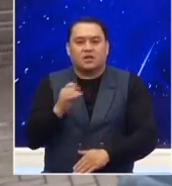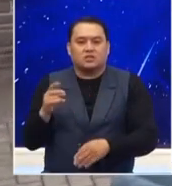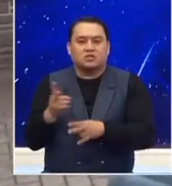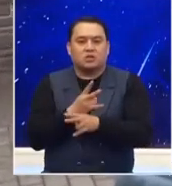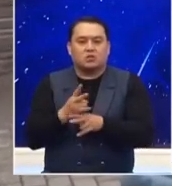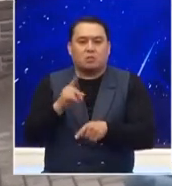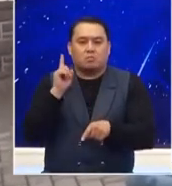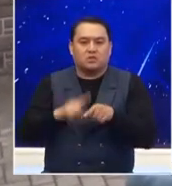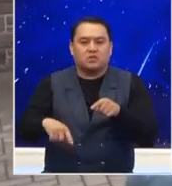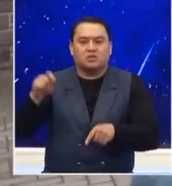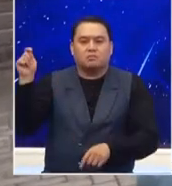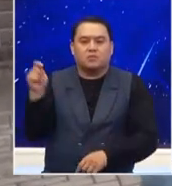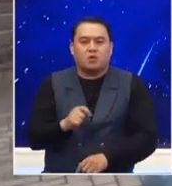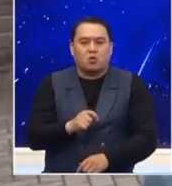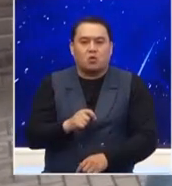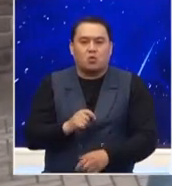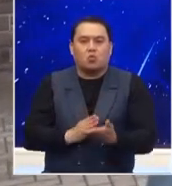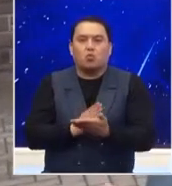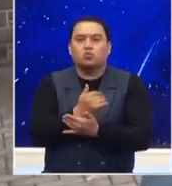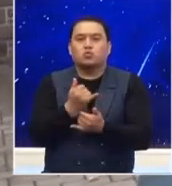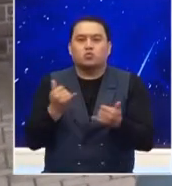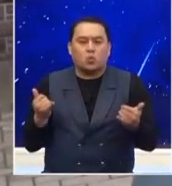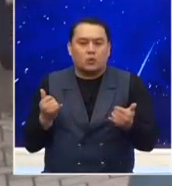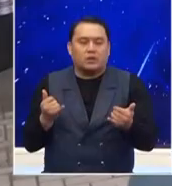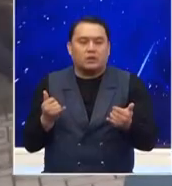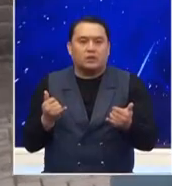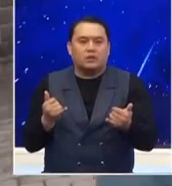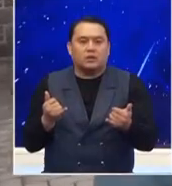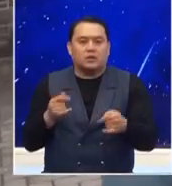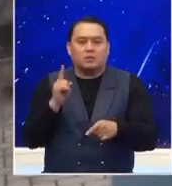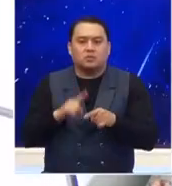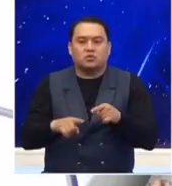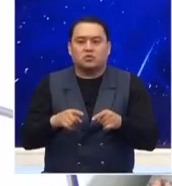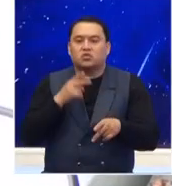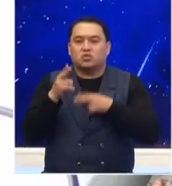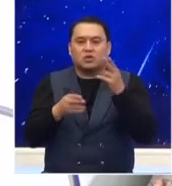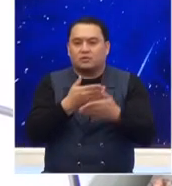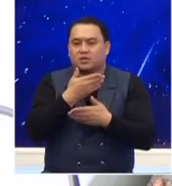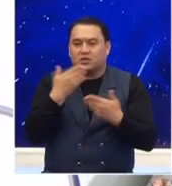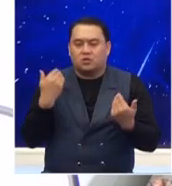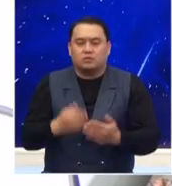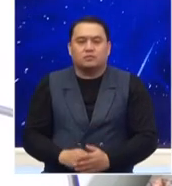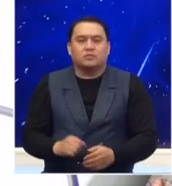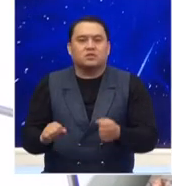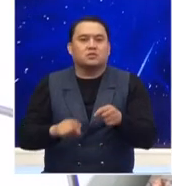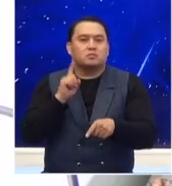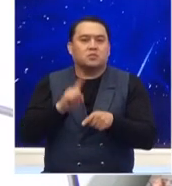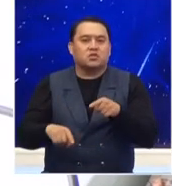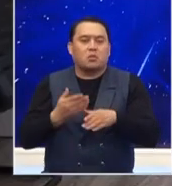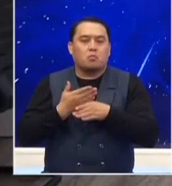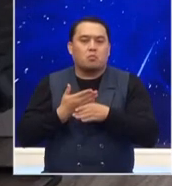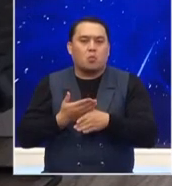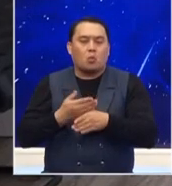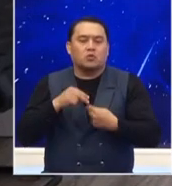и мне быстро приезжали, и услуги оказывают. Вот на скорую я не жалуюсь. В диспетчерском пункте станции скорой помощи каждую